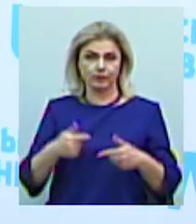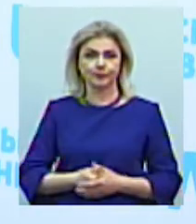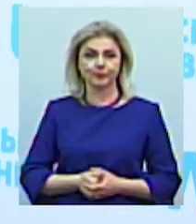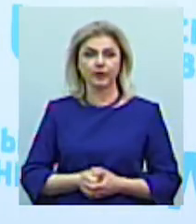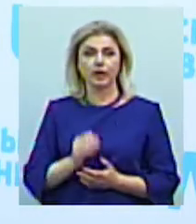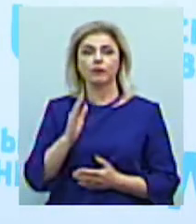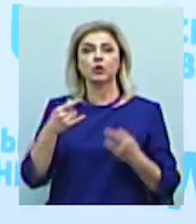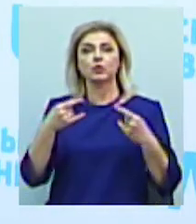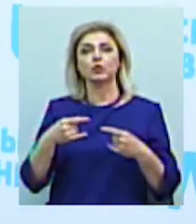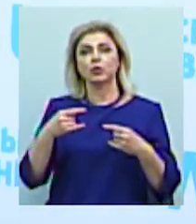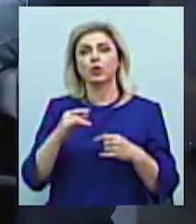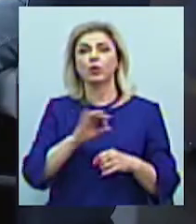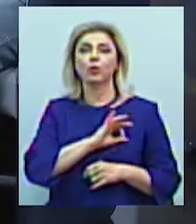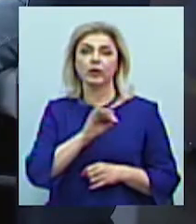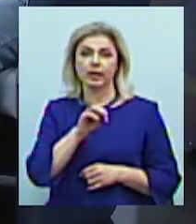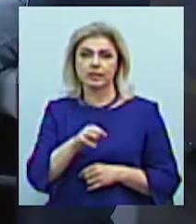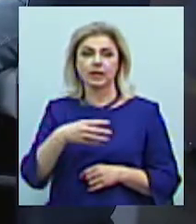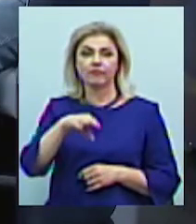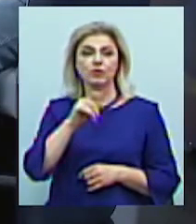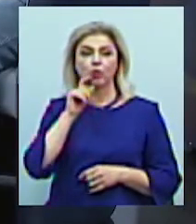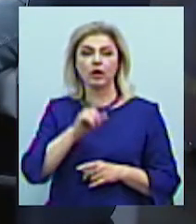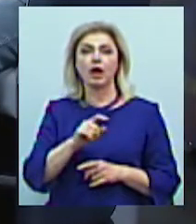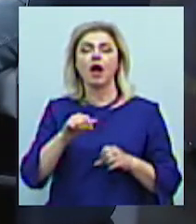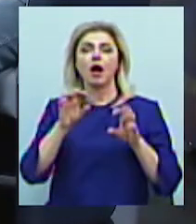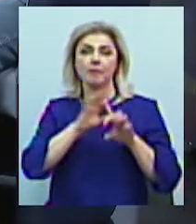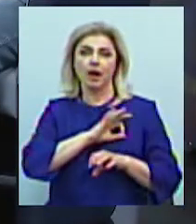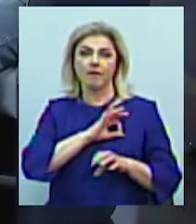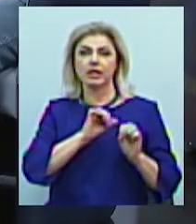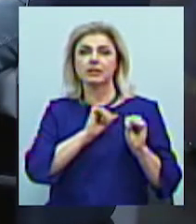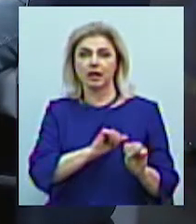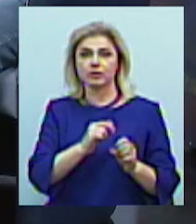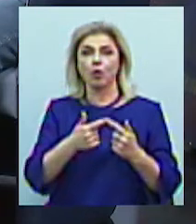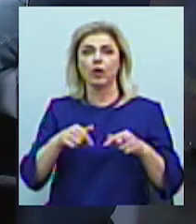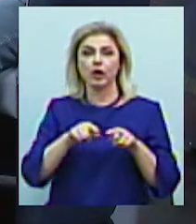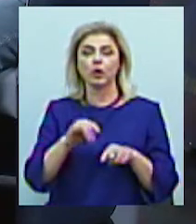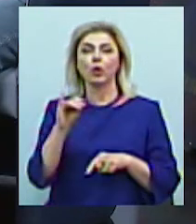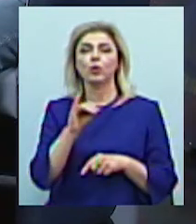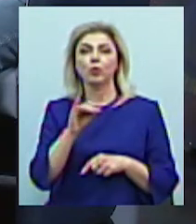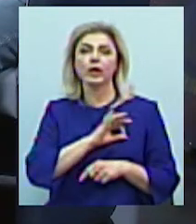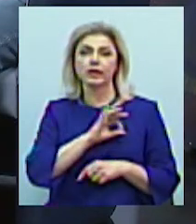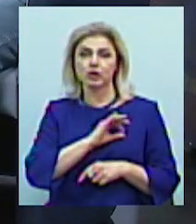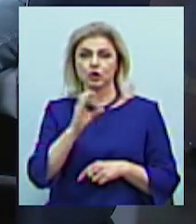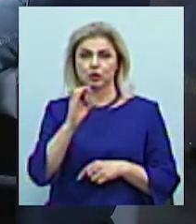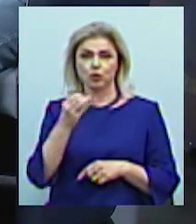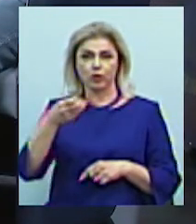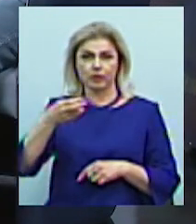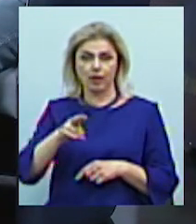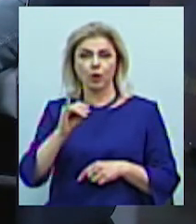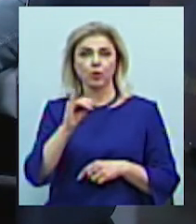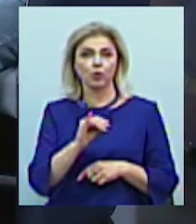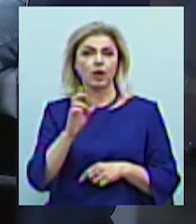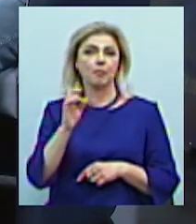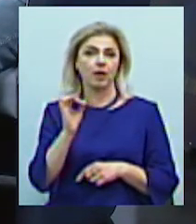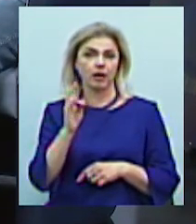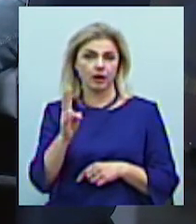В студії юрист Всеукраїнської правозахисної громадської організації «Юридична сотня» Юрій Барк. Юрій